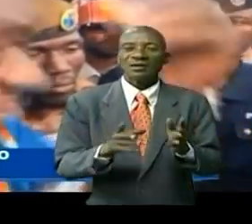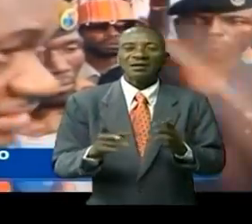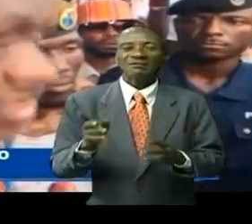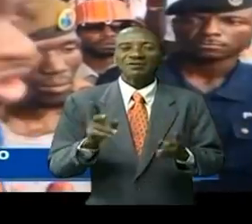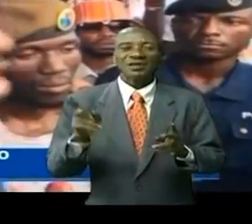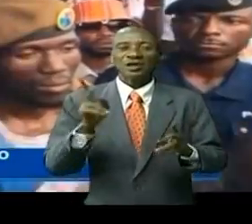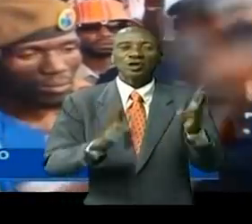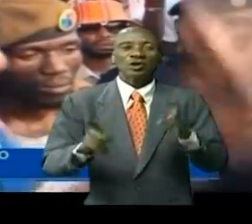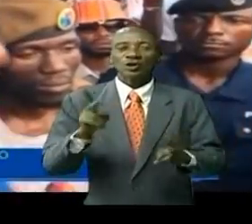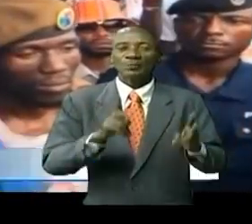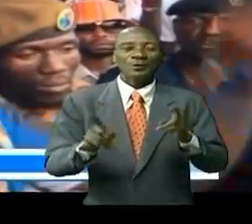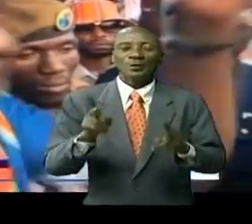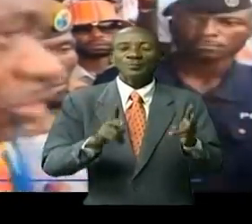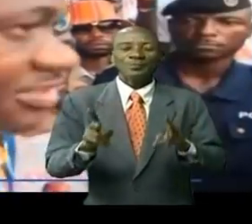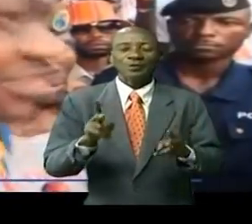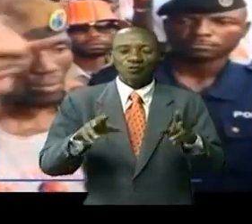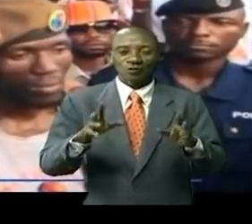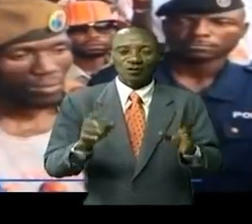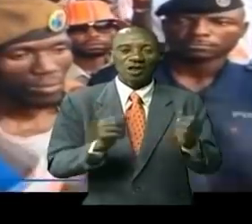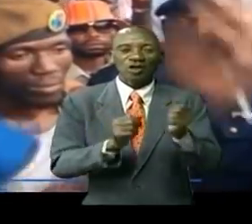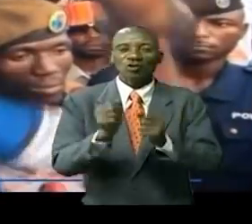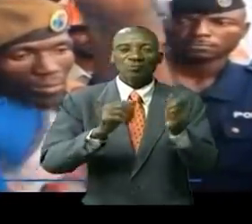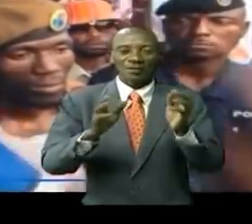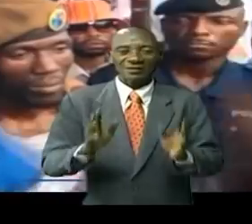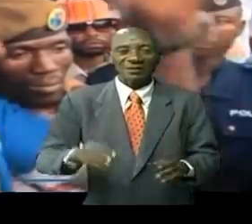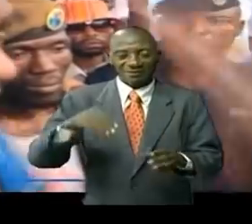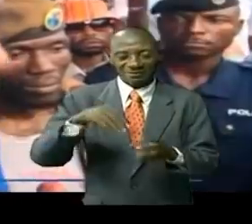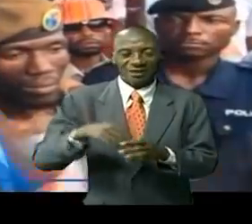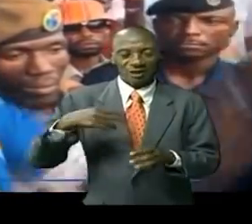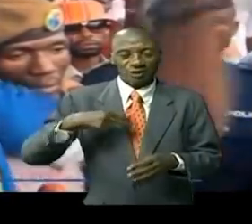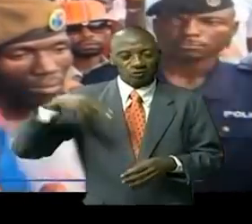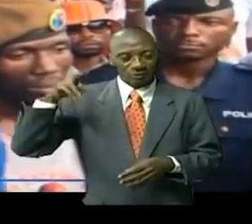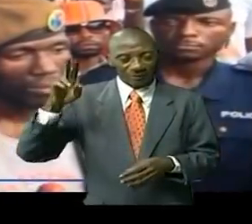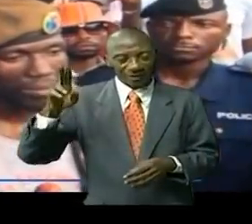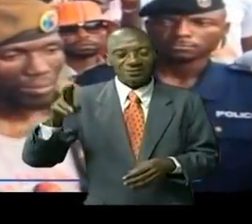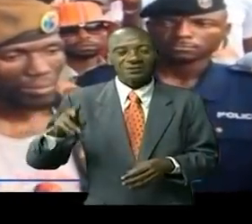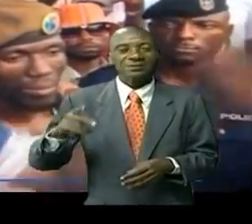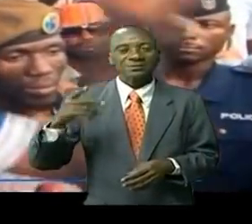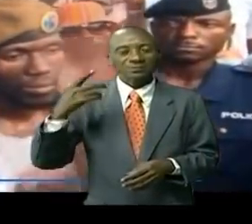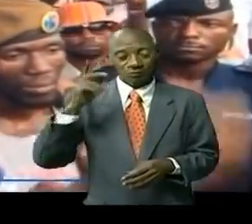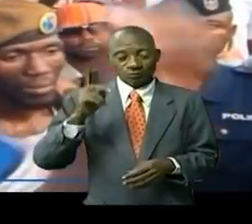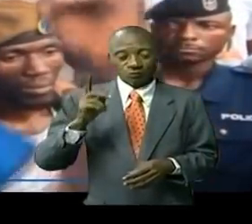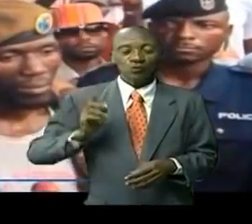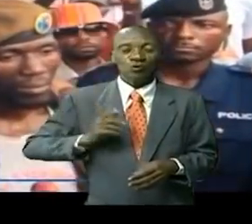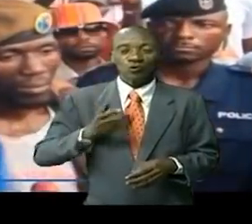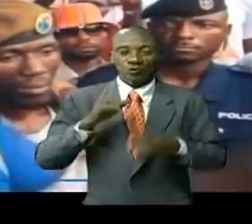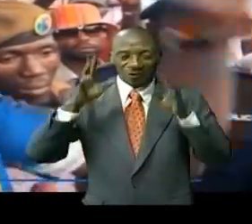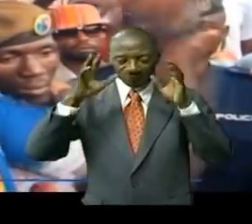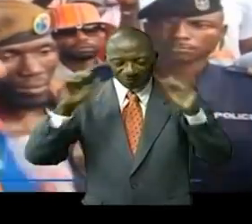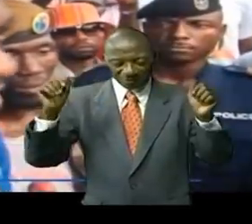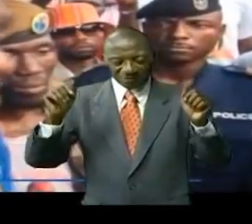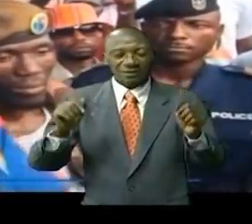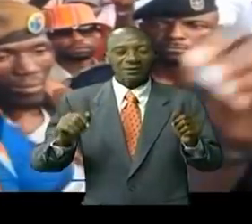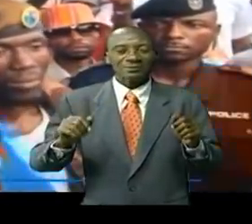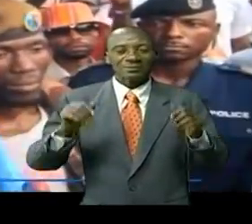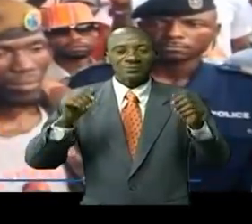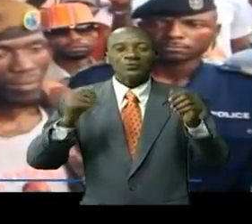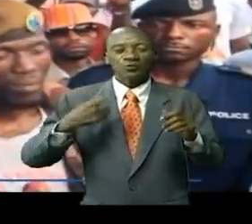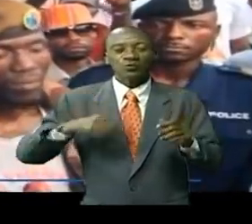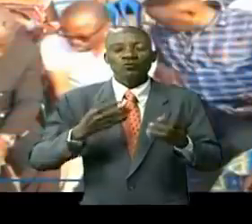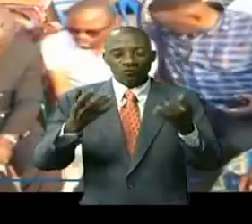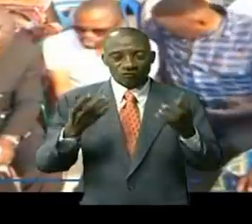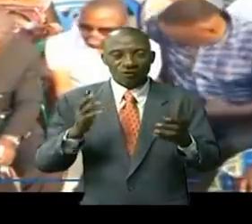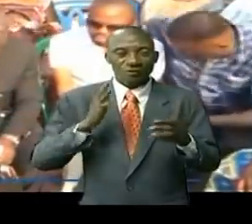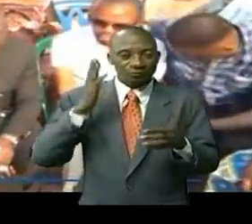là dire que le bilan est positif et nous sommes derrière le chef de l'État pour une majorité écrasante en